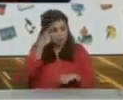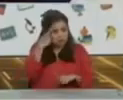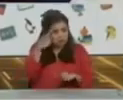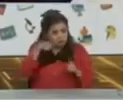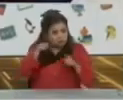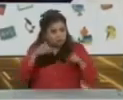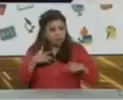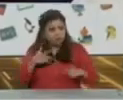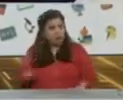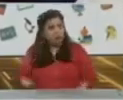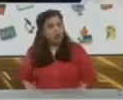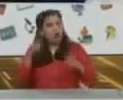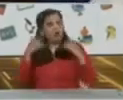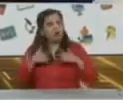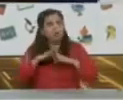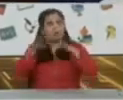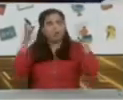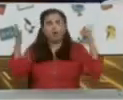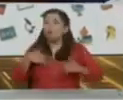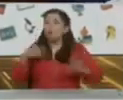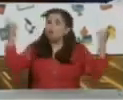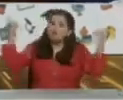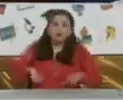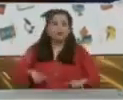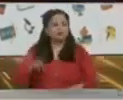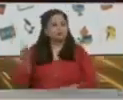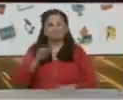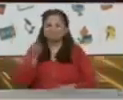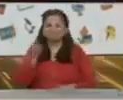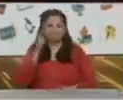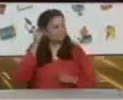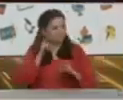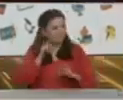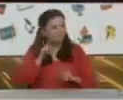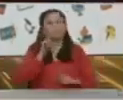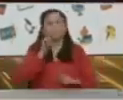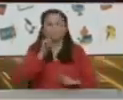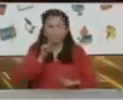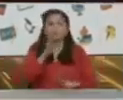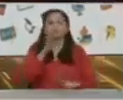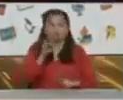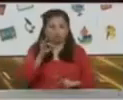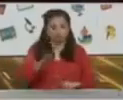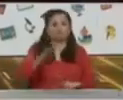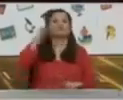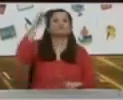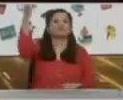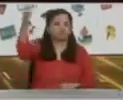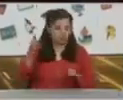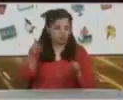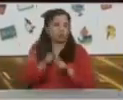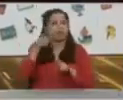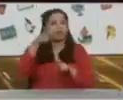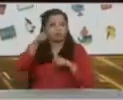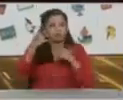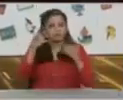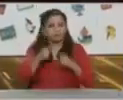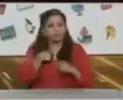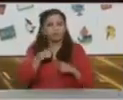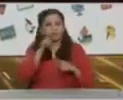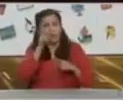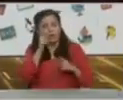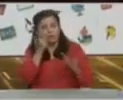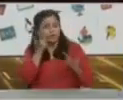आपके जीवन में बहुत बड़ा नुकसान हो गया। हाँ, भविष्य में आपको जिस एक चीज